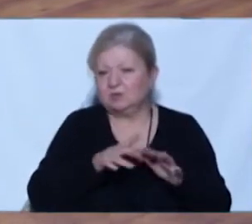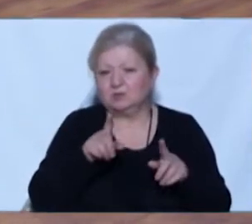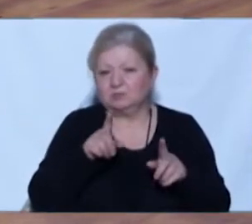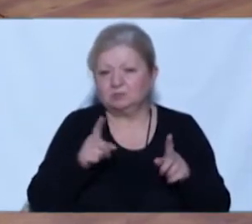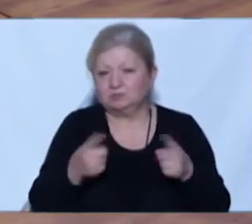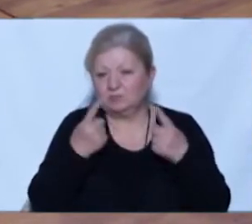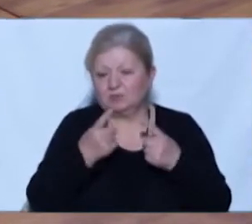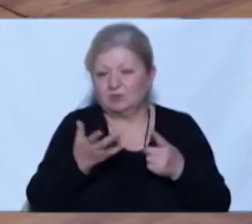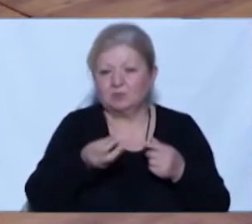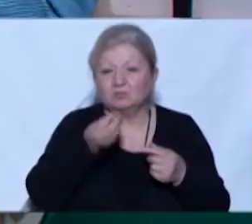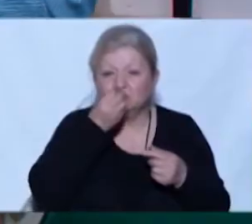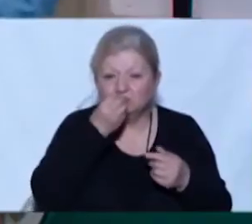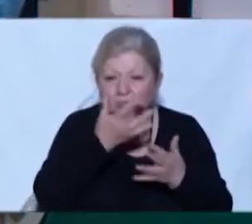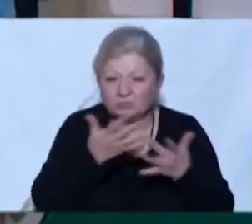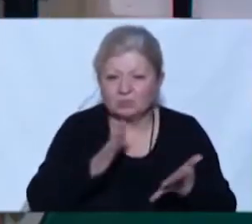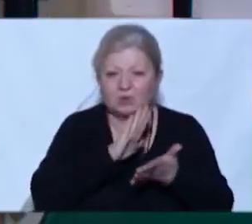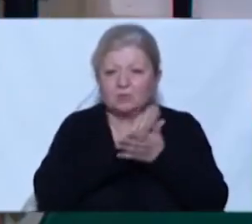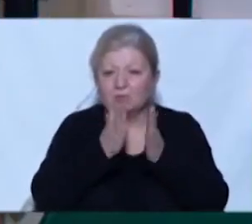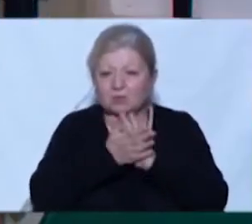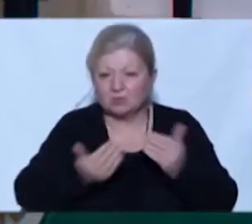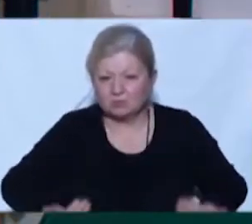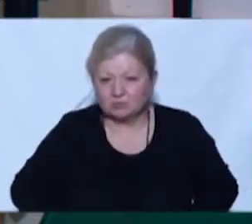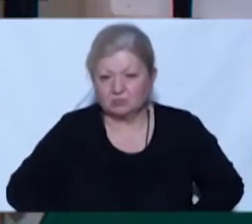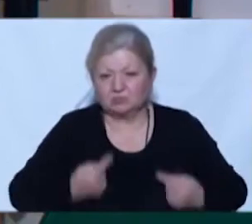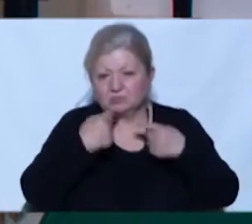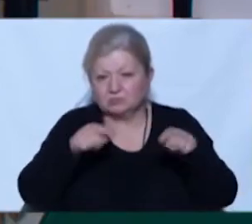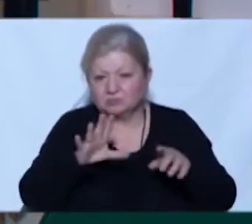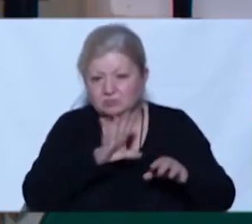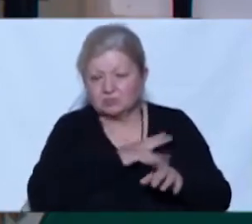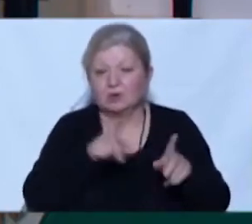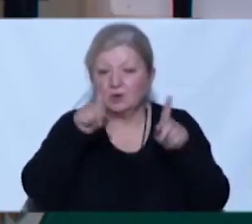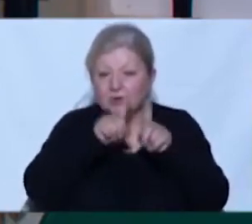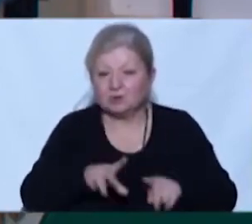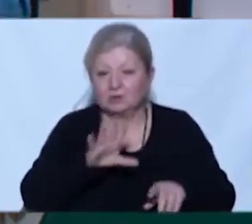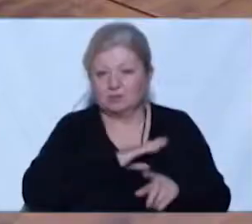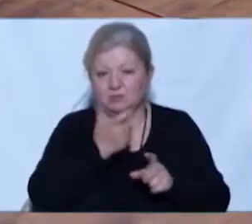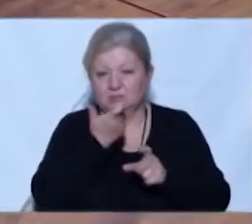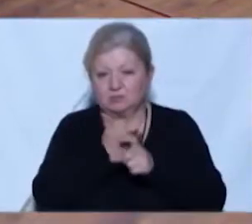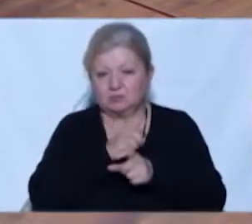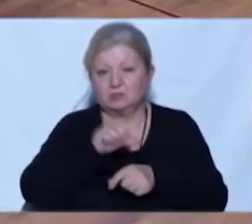ყოფა ცხოვრების პირობებიც სხვანაირი გახდა. Და ამას დროულად ამან დაუდო ძალიან